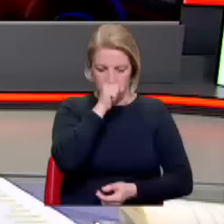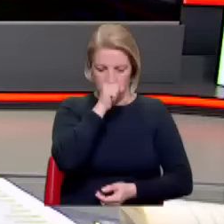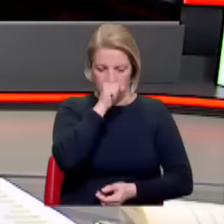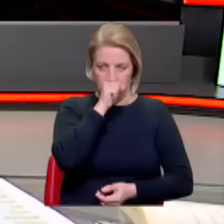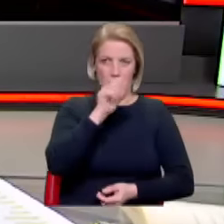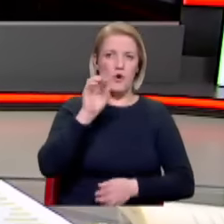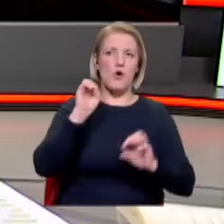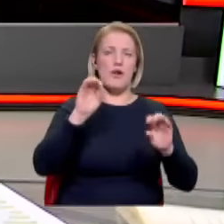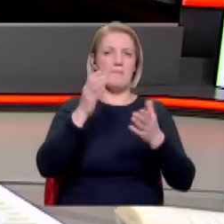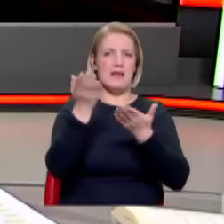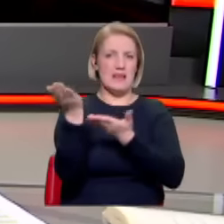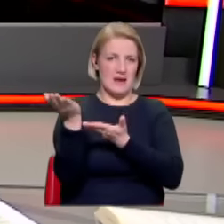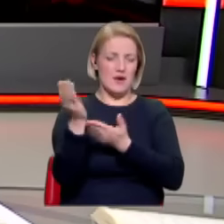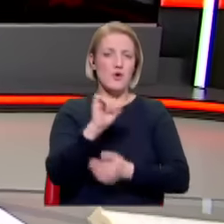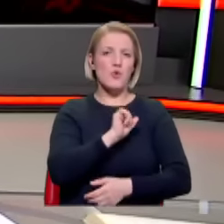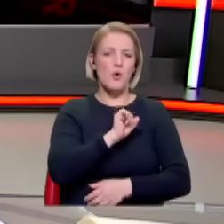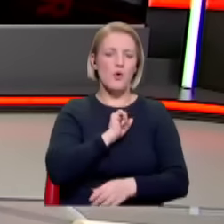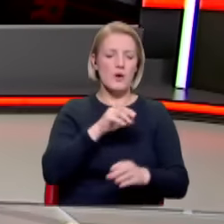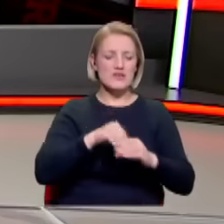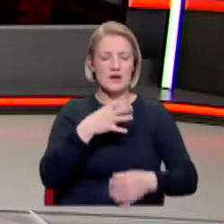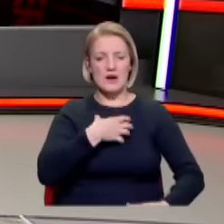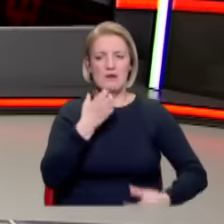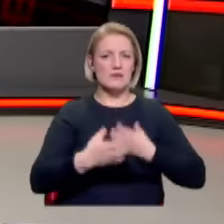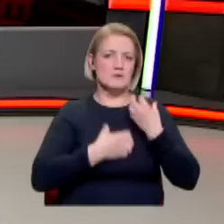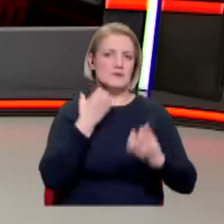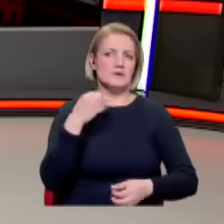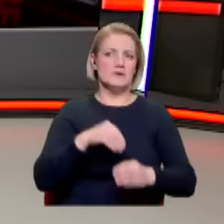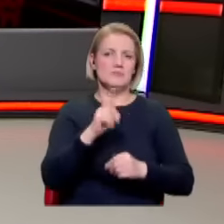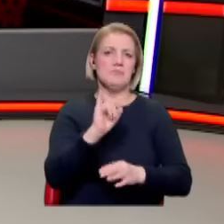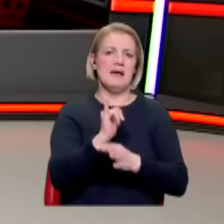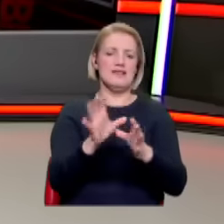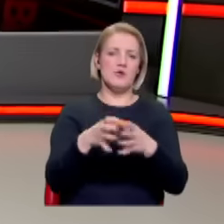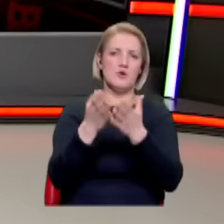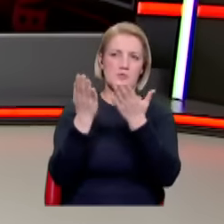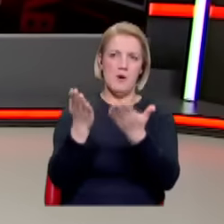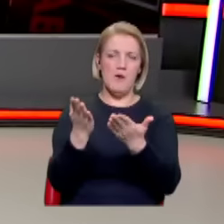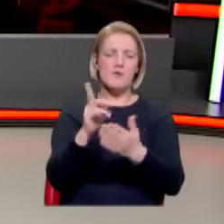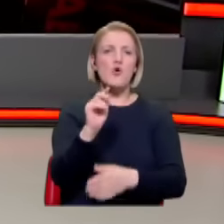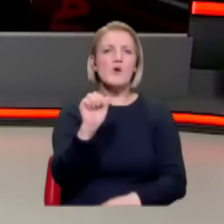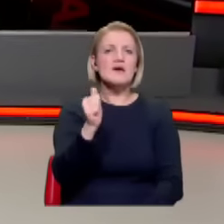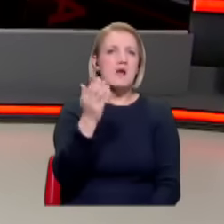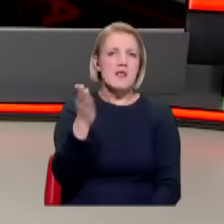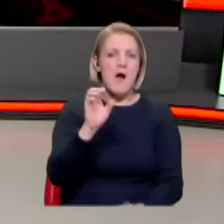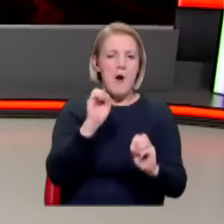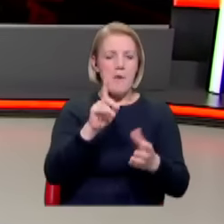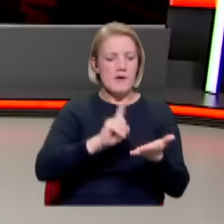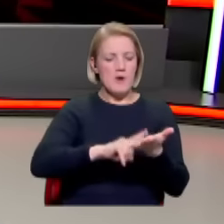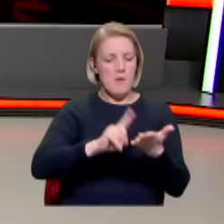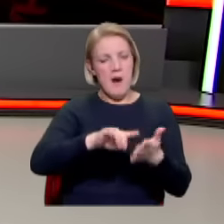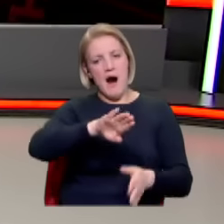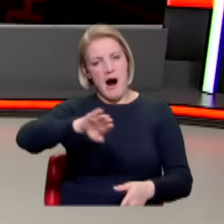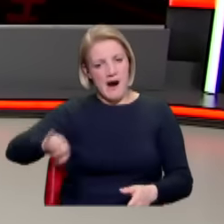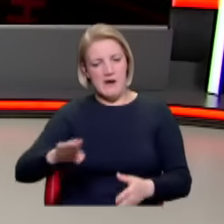gelelim öğretmenlere. İşte efendim korku içinde, çile içindeki bir meslek grubu daha. Çok kıymetliler. Sözleşmelisi